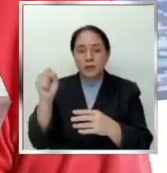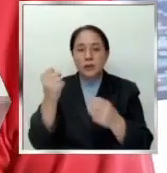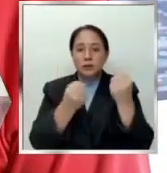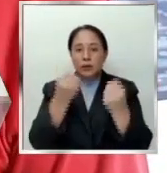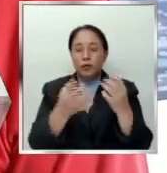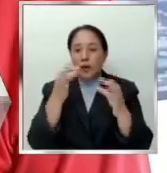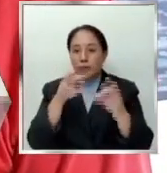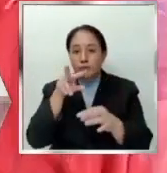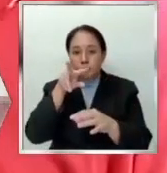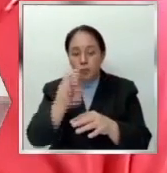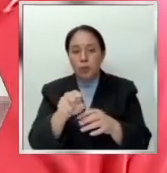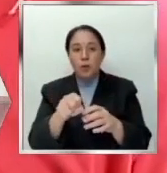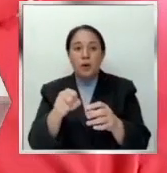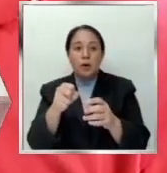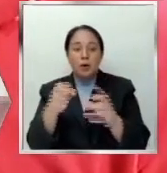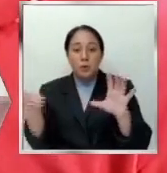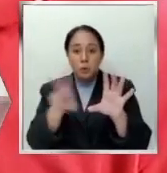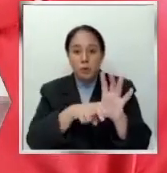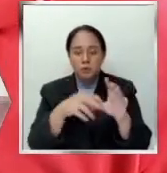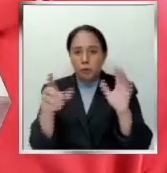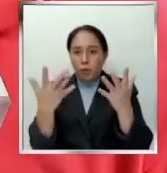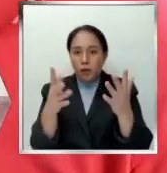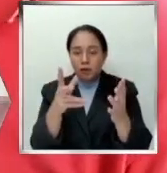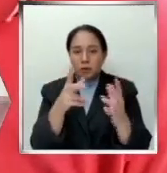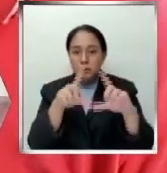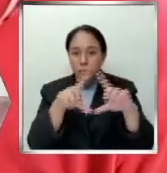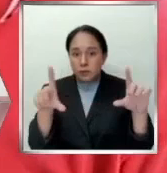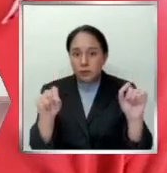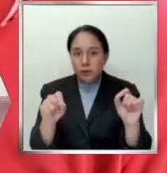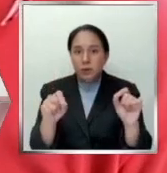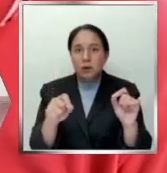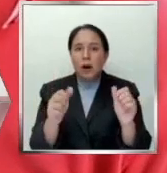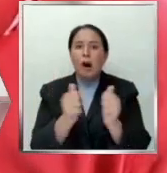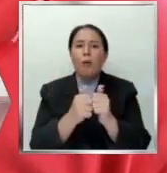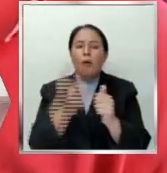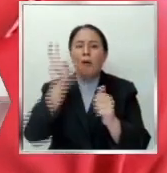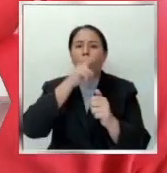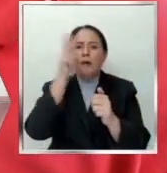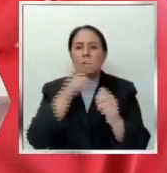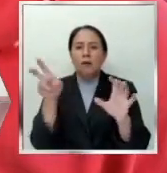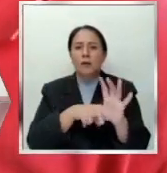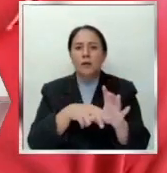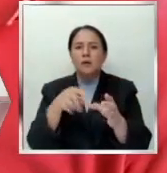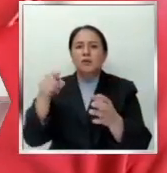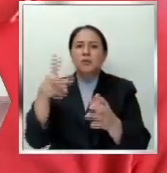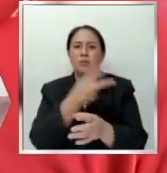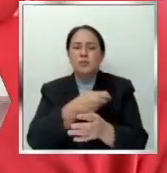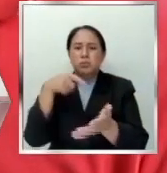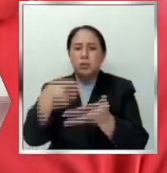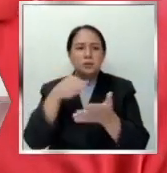nahuli pa sir mo walang bakunado. Kung halimbawa mo may nasakay kami yung hindi bakunado sir, ang tikitan nila yung hindi bakunado, hindi yung